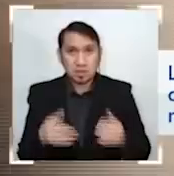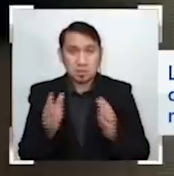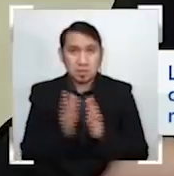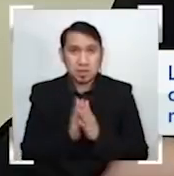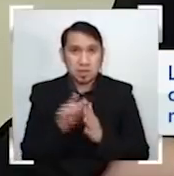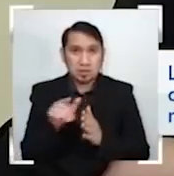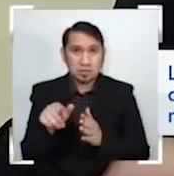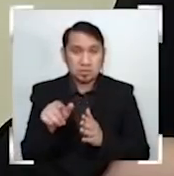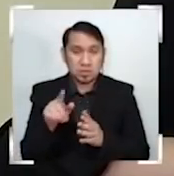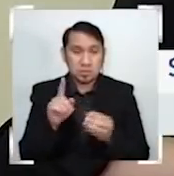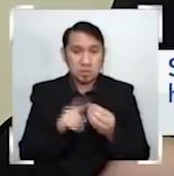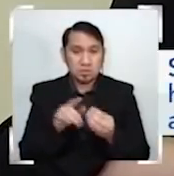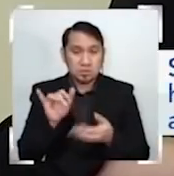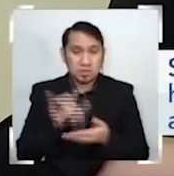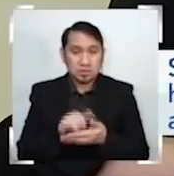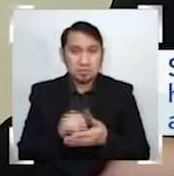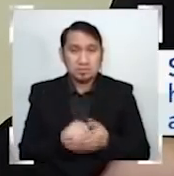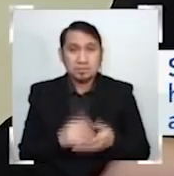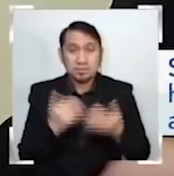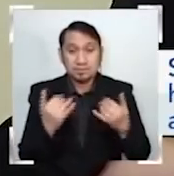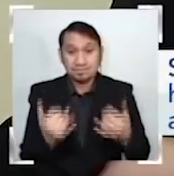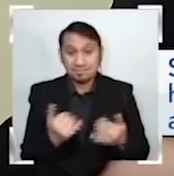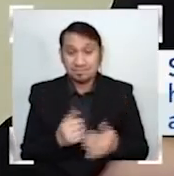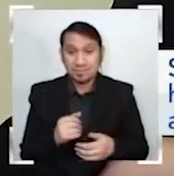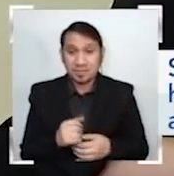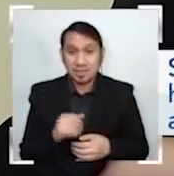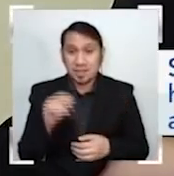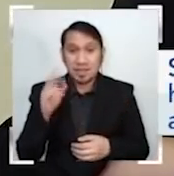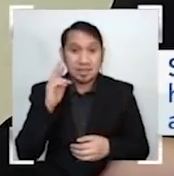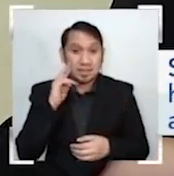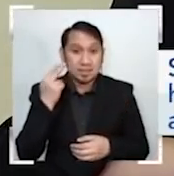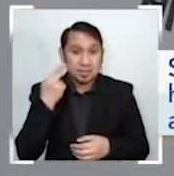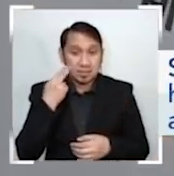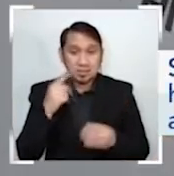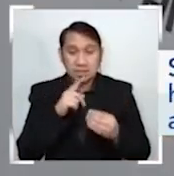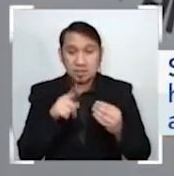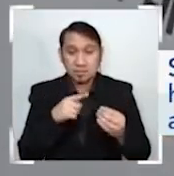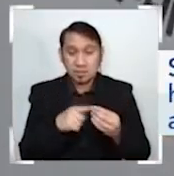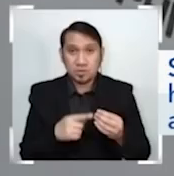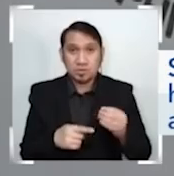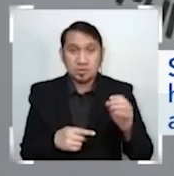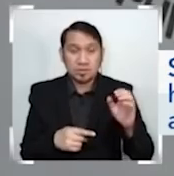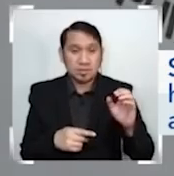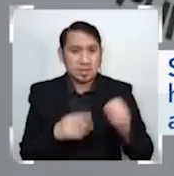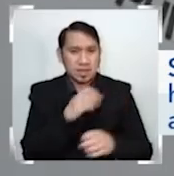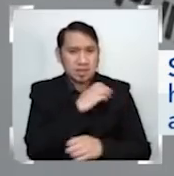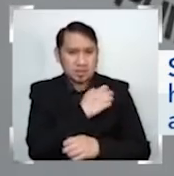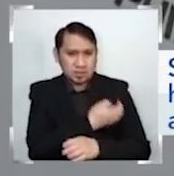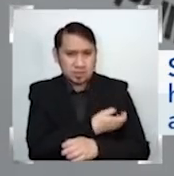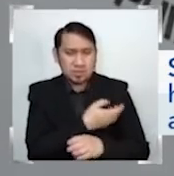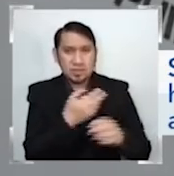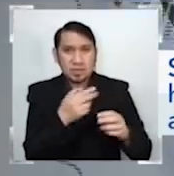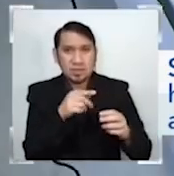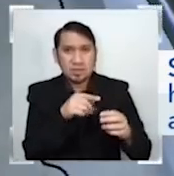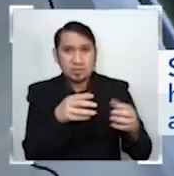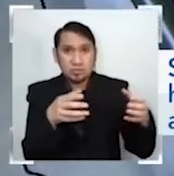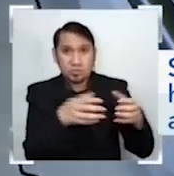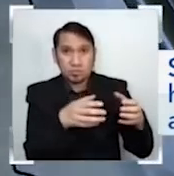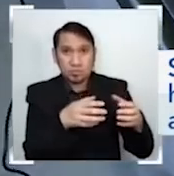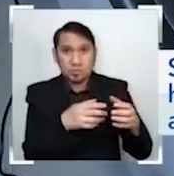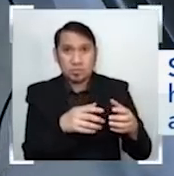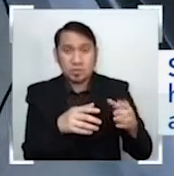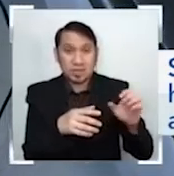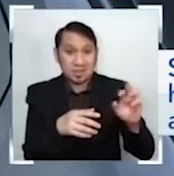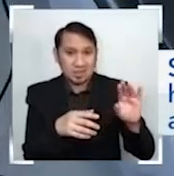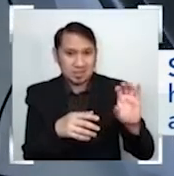dito. Nanawagan si Senadora Risa Ontiveros sa Energy Regulatory Commission na siguraduhin hindi magkakaroon ng power interruption